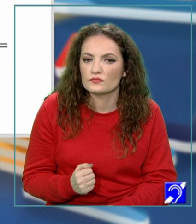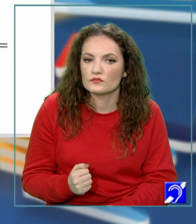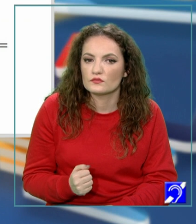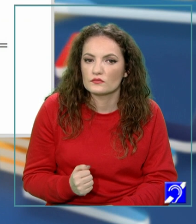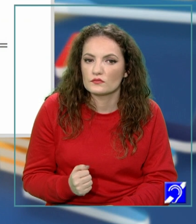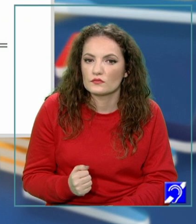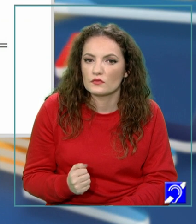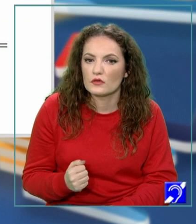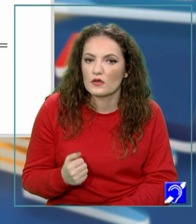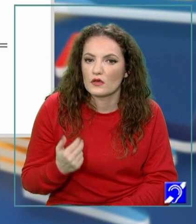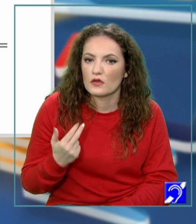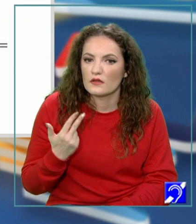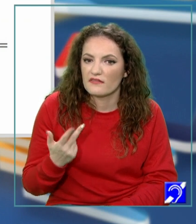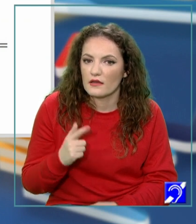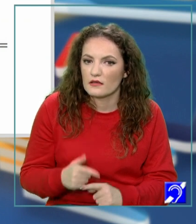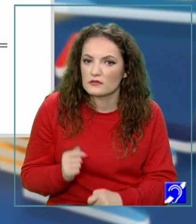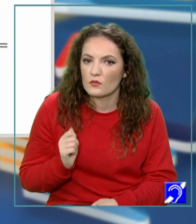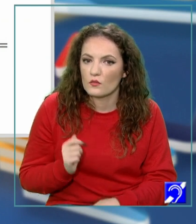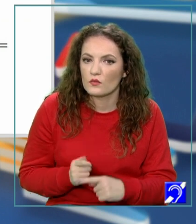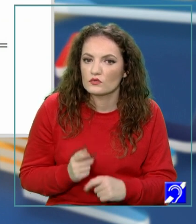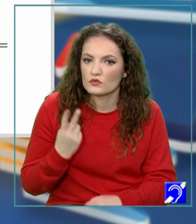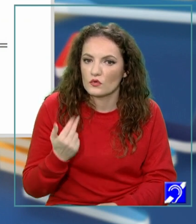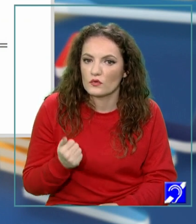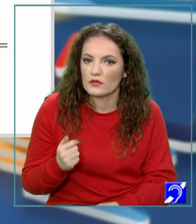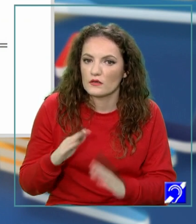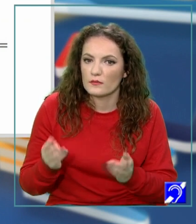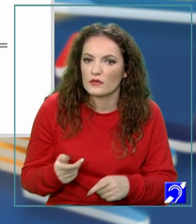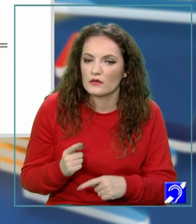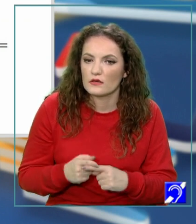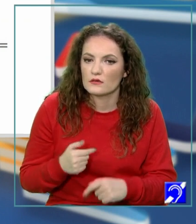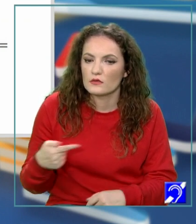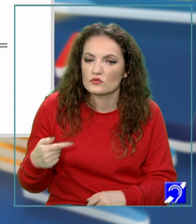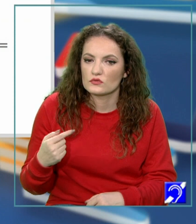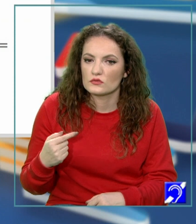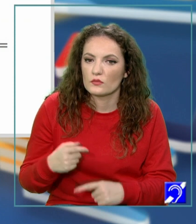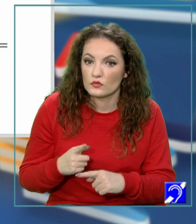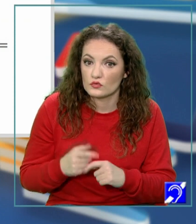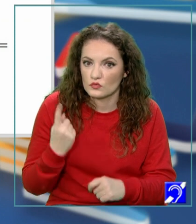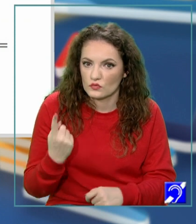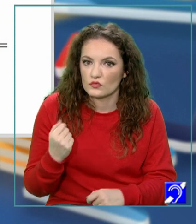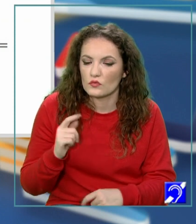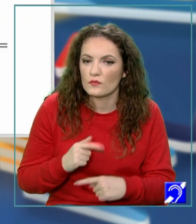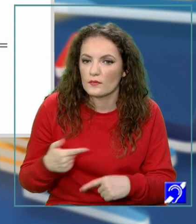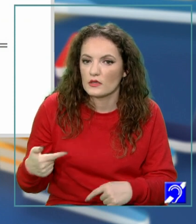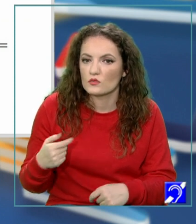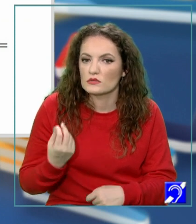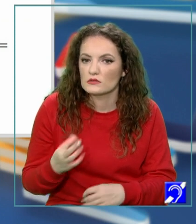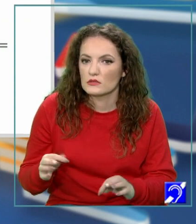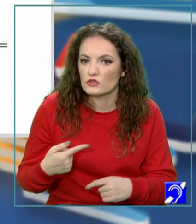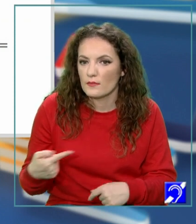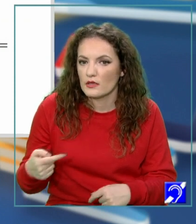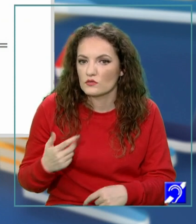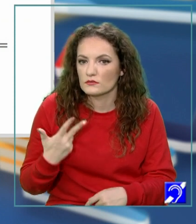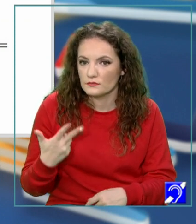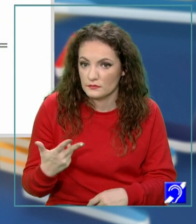plus 2 pe lângă x plus 1, minus 10 termenul al doilea, minus, îl scriu în paranteză 3x minus 2 pe lângă x minus